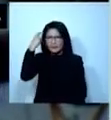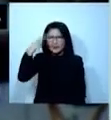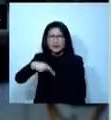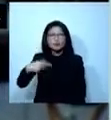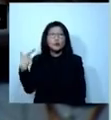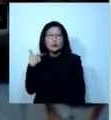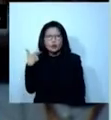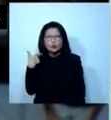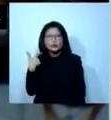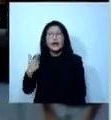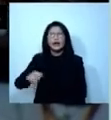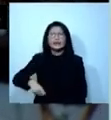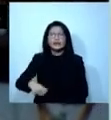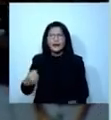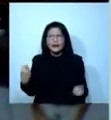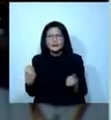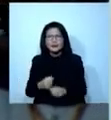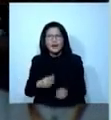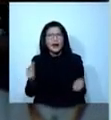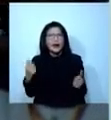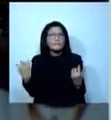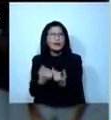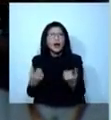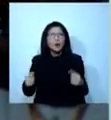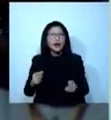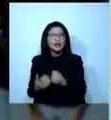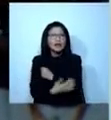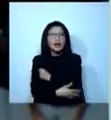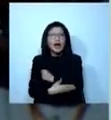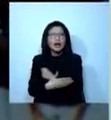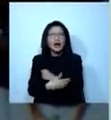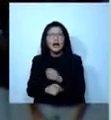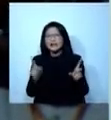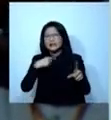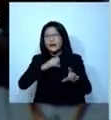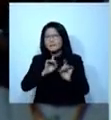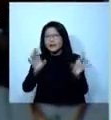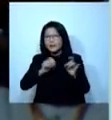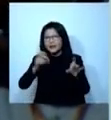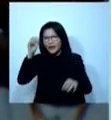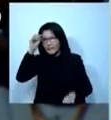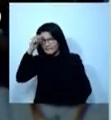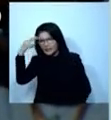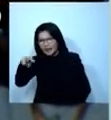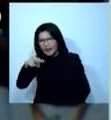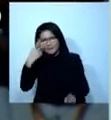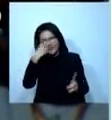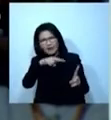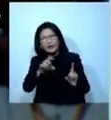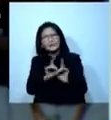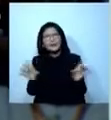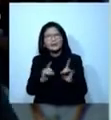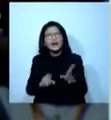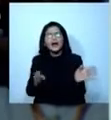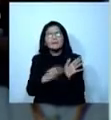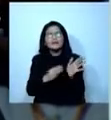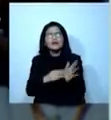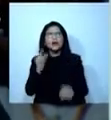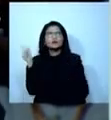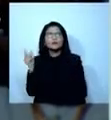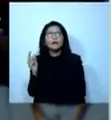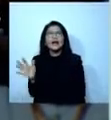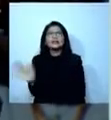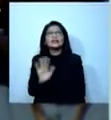ketiga. Debat ketiga itu ada soal Polhankam, ada isu politik luar negeri, ada geopolitik. Nah ini ya saya kira itu